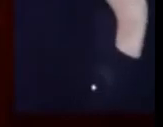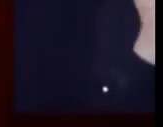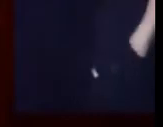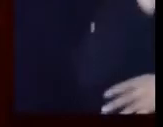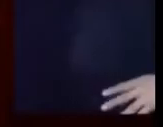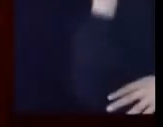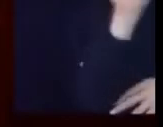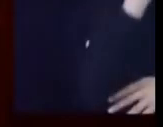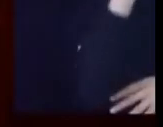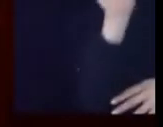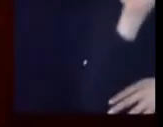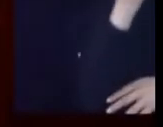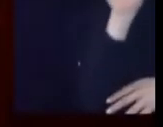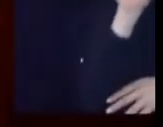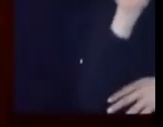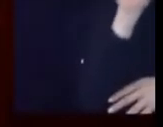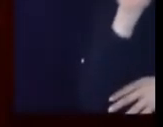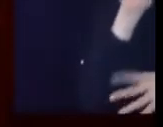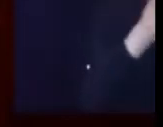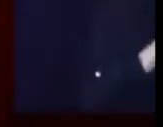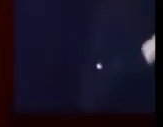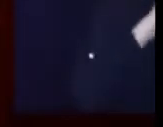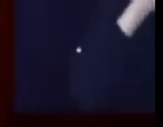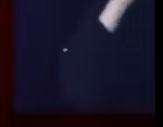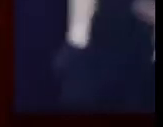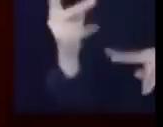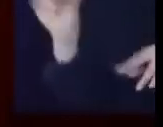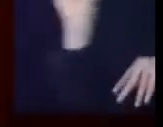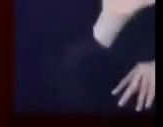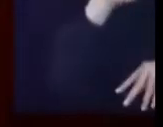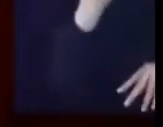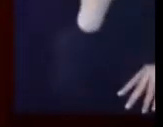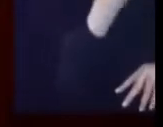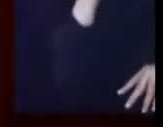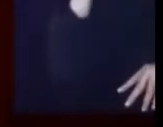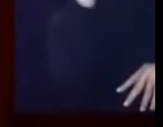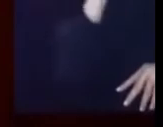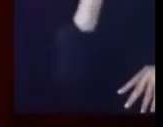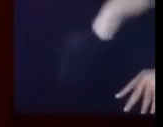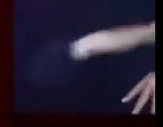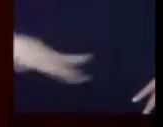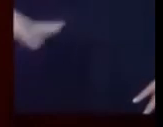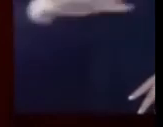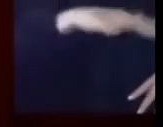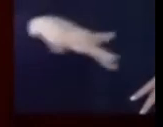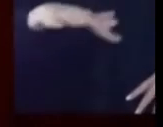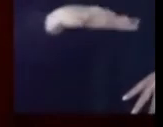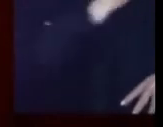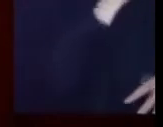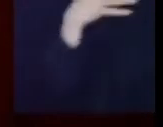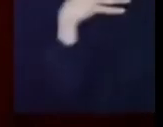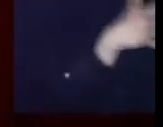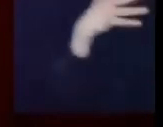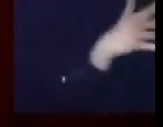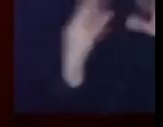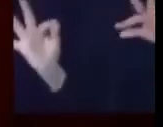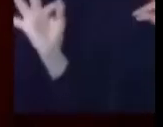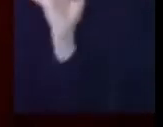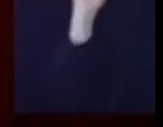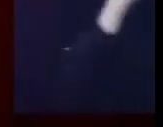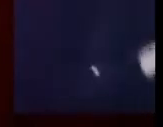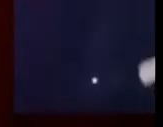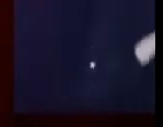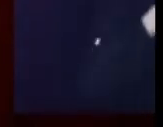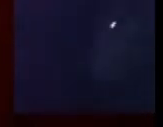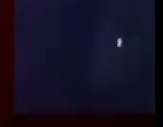sarebbe un problema per i cittadini arrivare in Duomo, cioè non ha mai preso la metropolitana, non sa neanche che c'è la linea rossa che